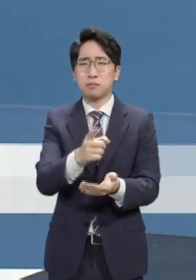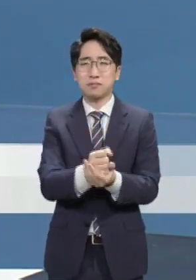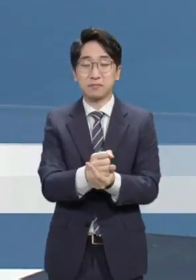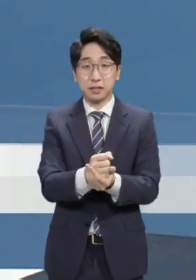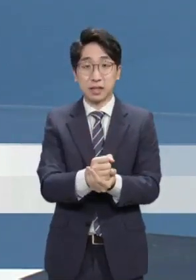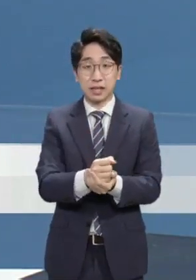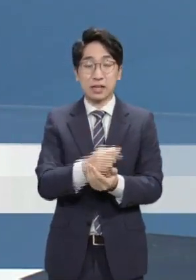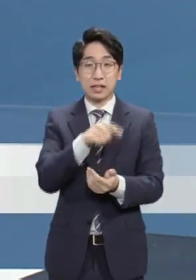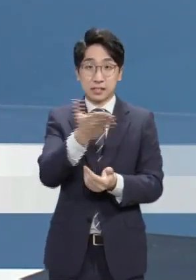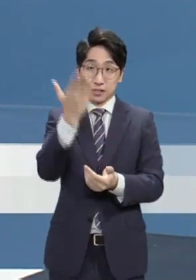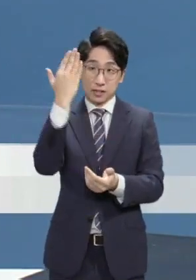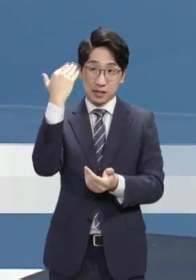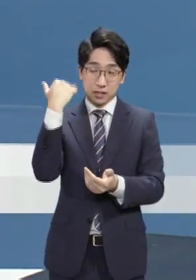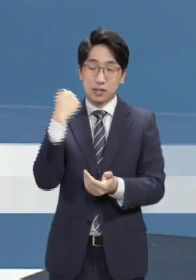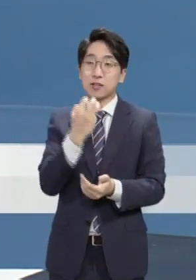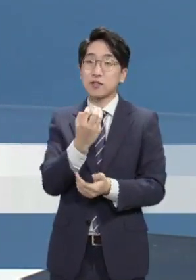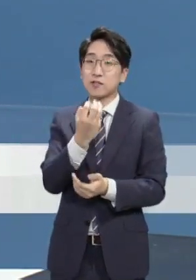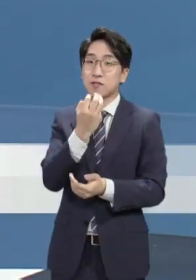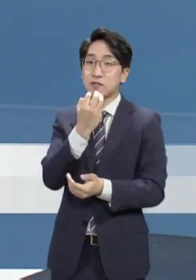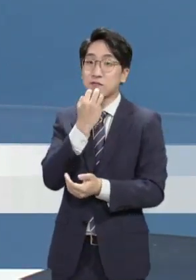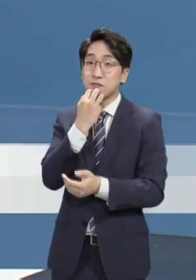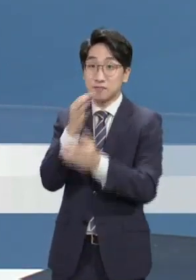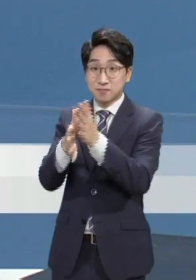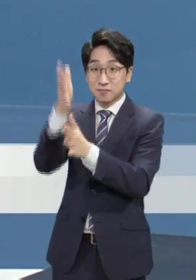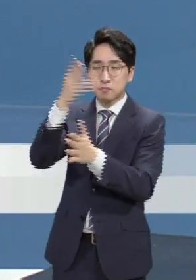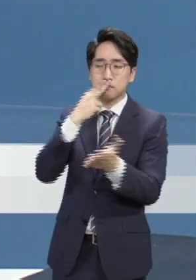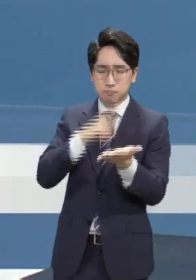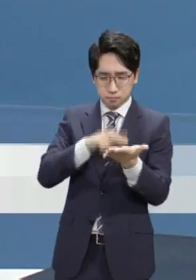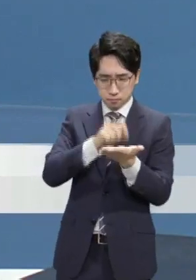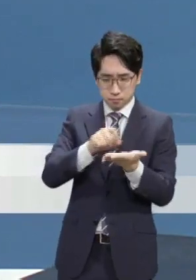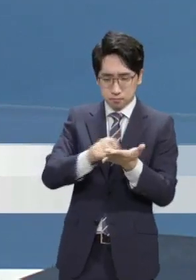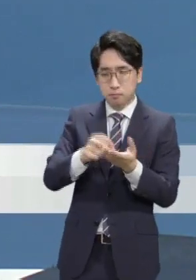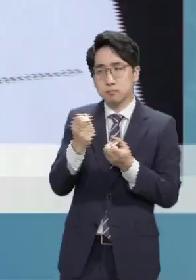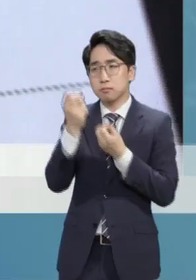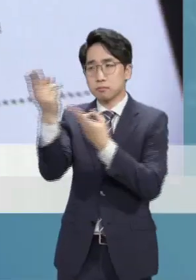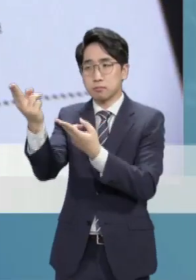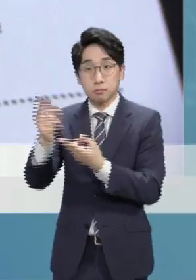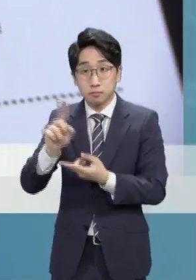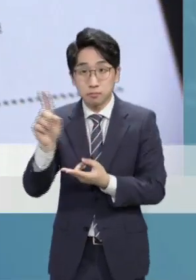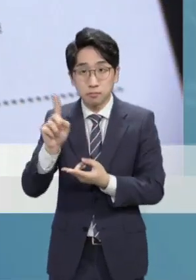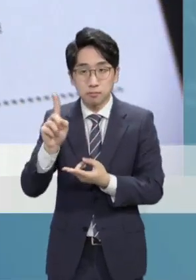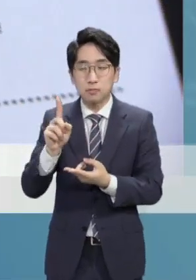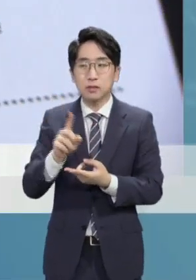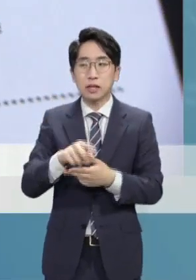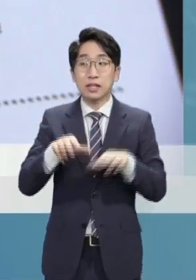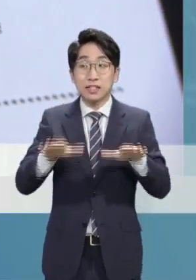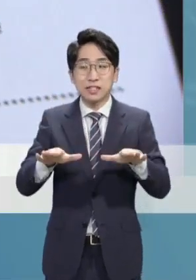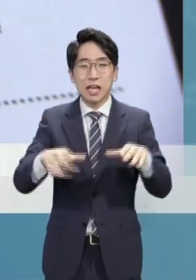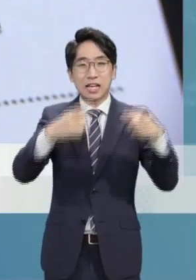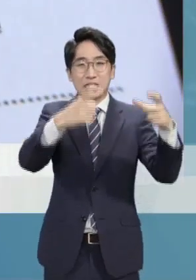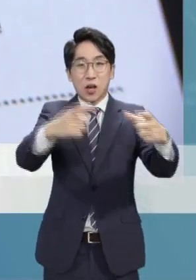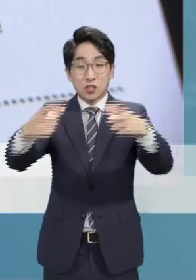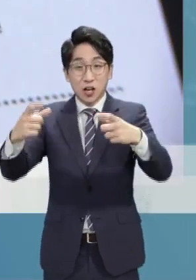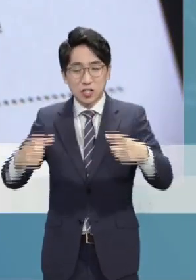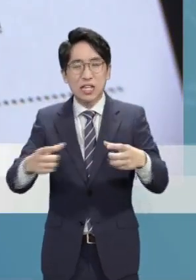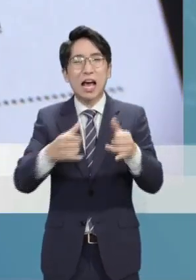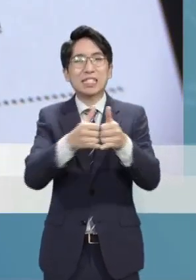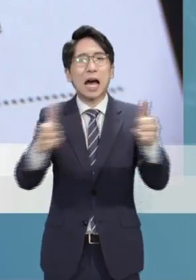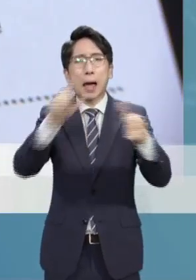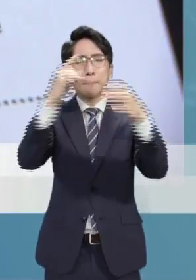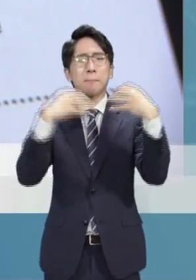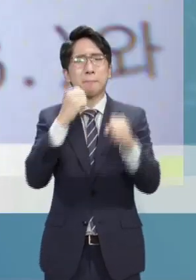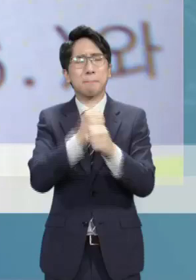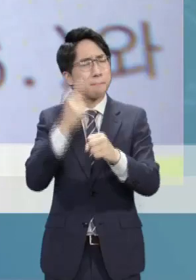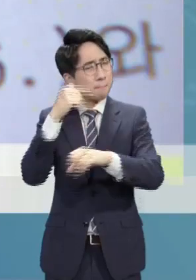서울주택 또 시공사에 국문 1 알아준 보냅니다 에 권역별 시민청 조성 관련 후보지 검토의견 제출 요청